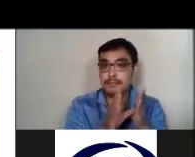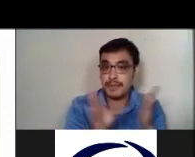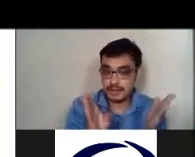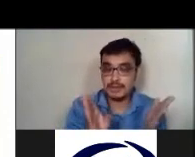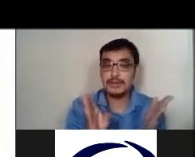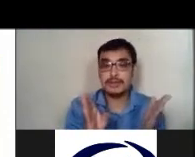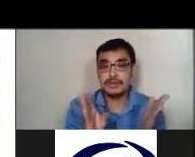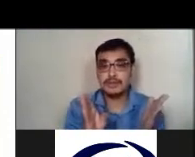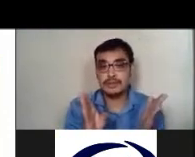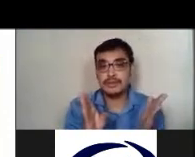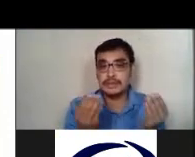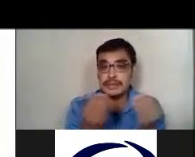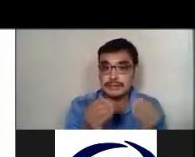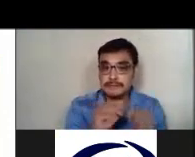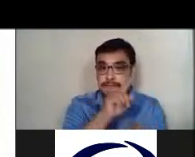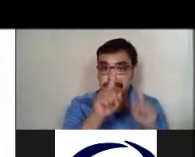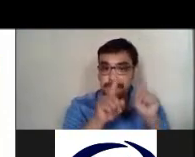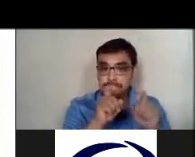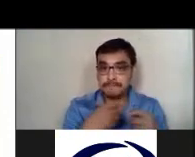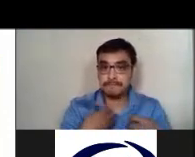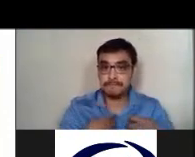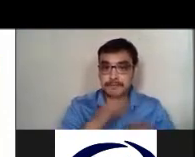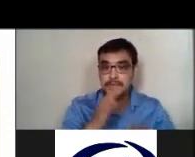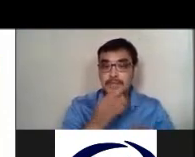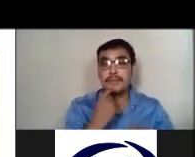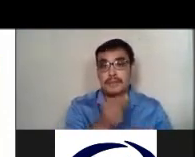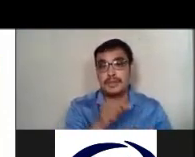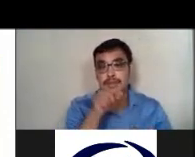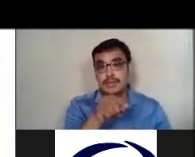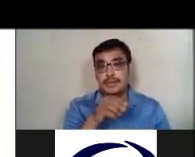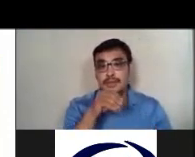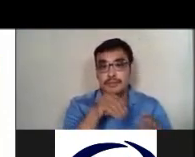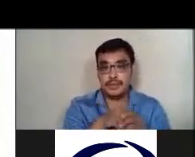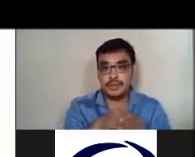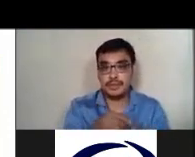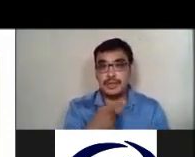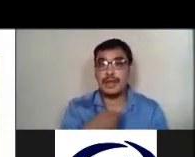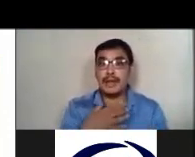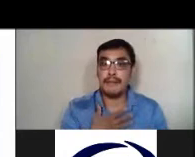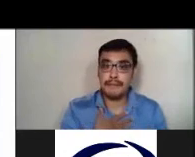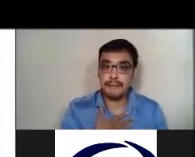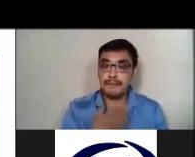सहभागीज्यूहरूबाट केही प्रश्न केही जिज्ञासा छ भने यसमा हाम्रो